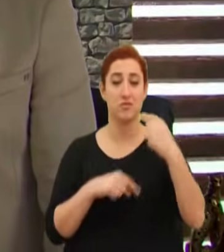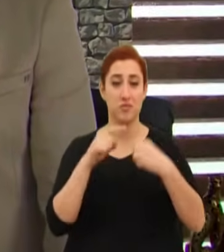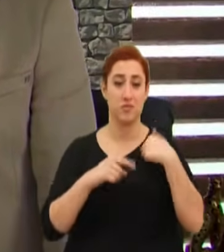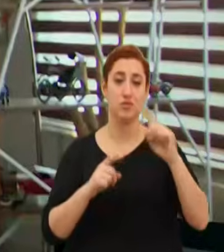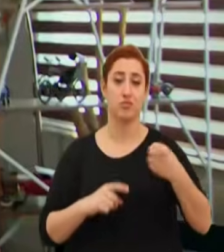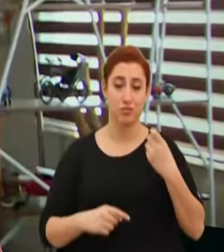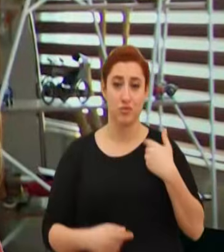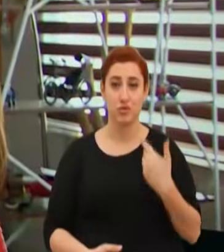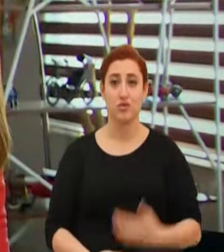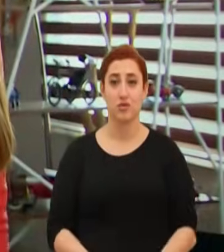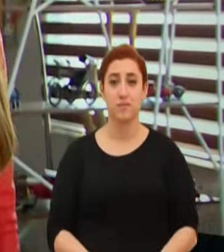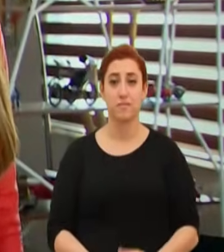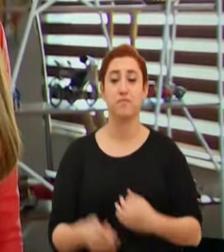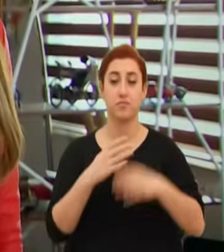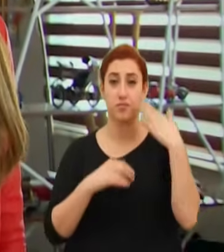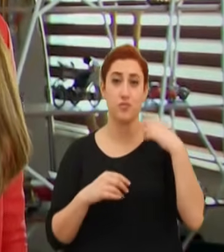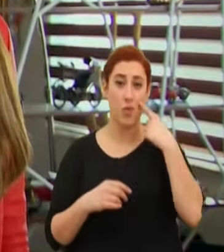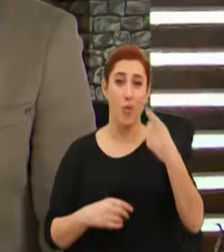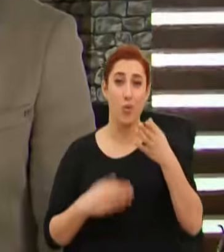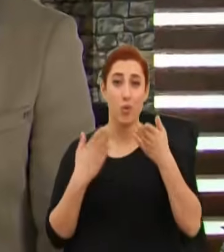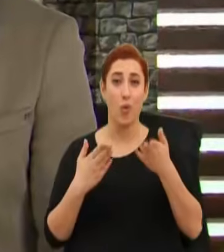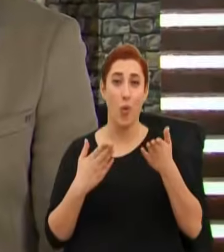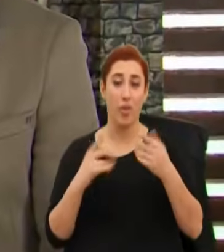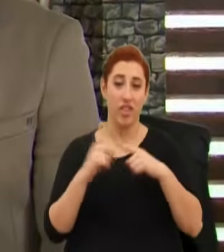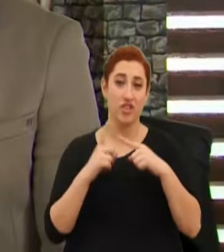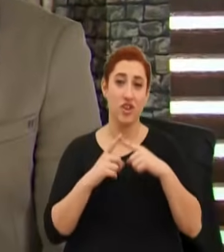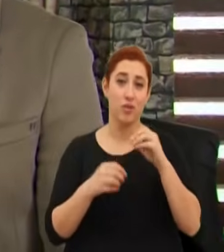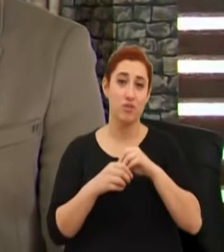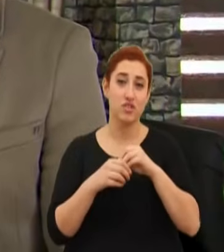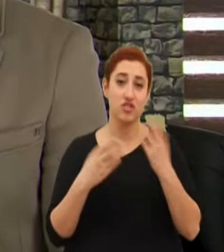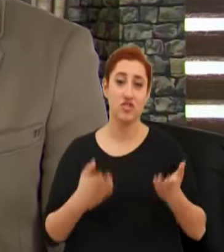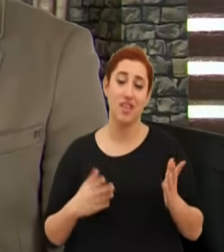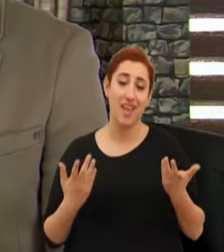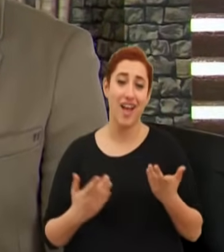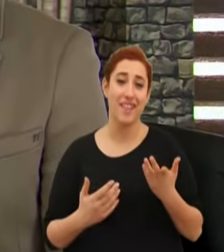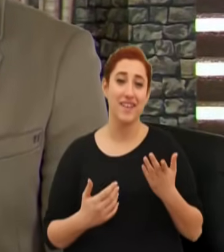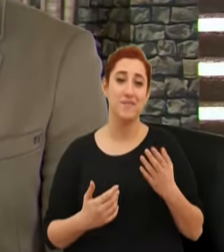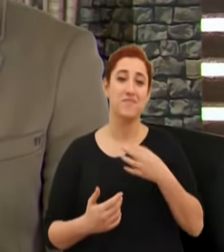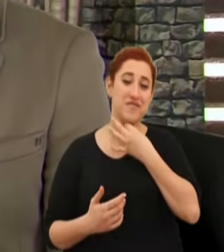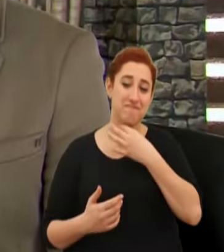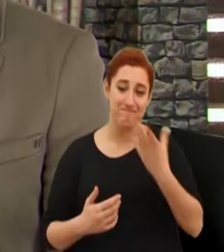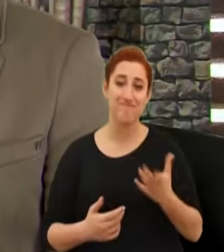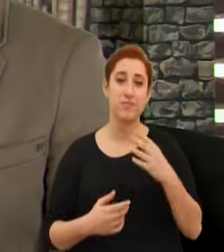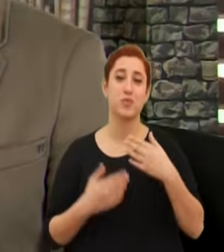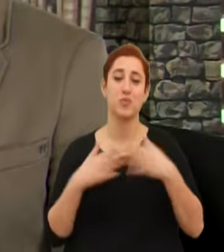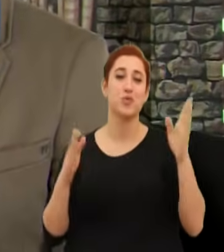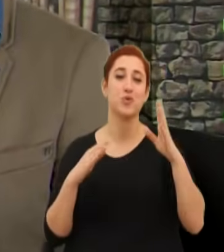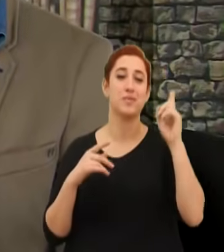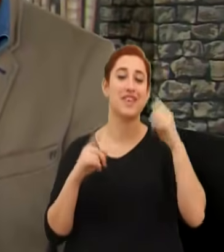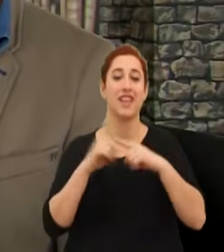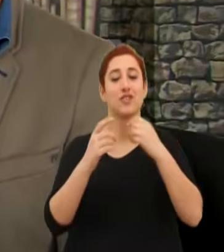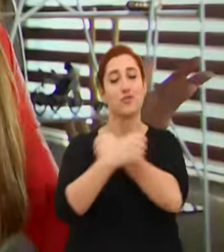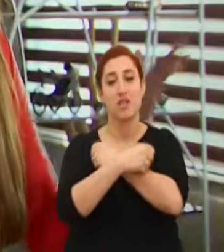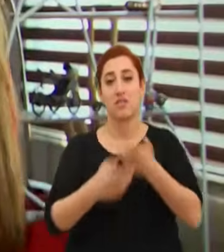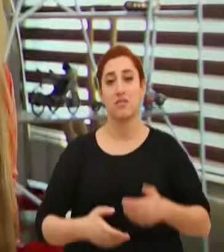bulmuş. Az önce gördüğün şey de oydu. Yani minnettarlık dolu bir teşekkür